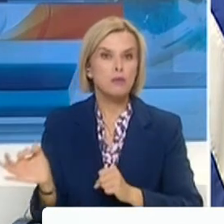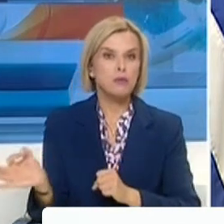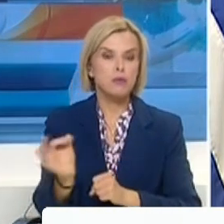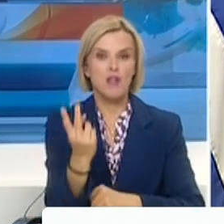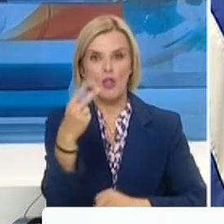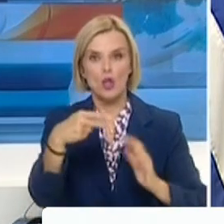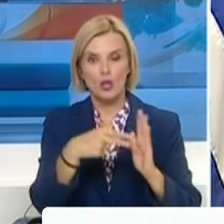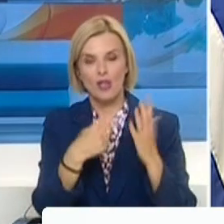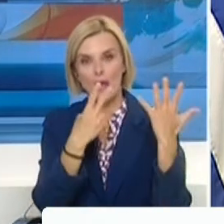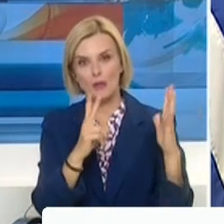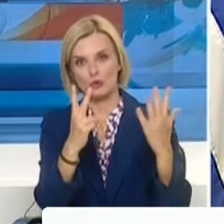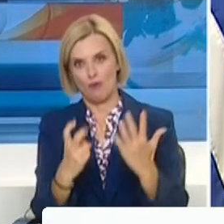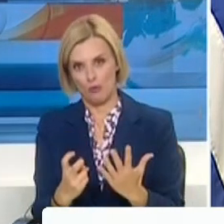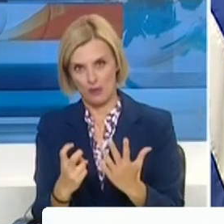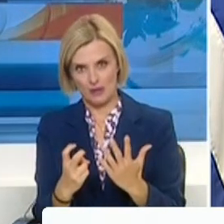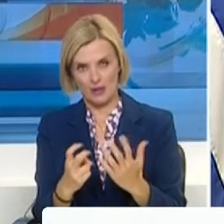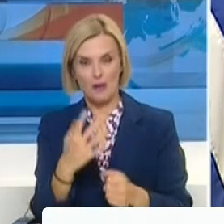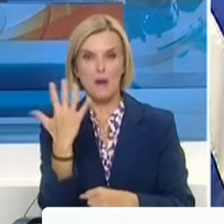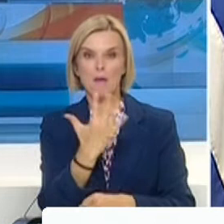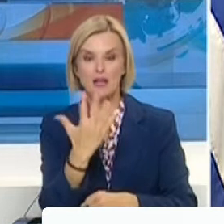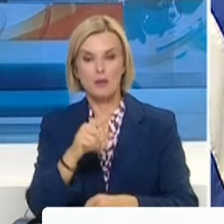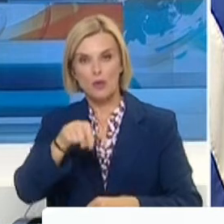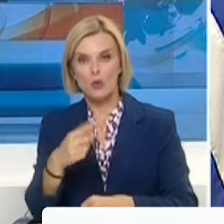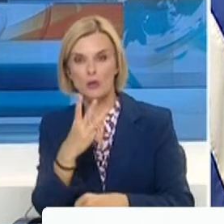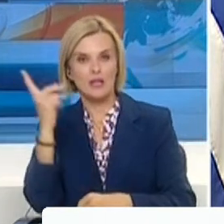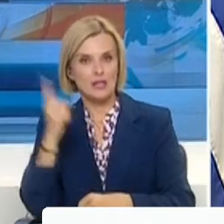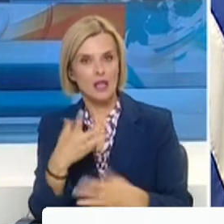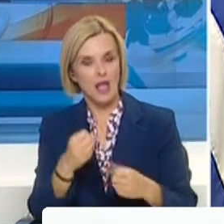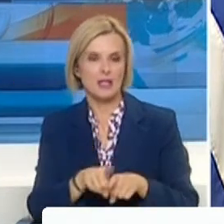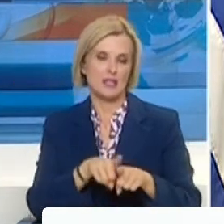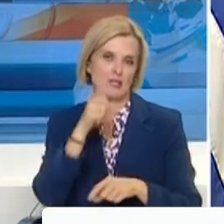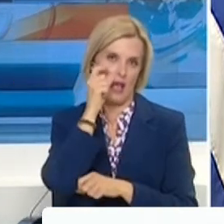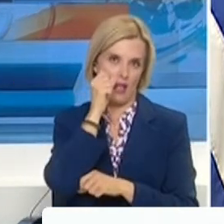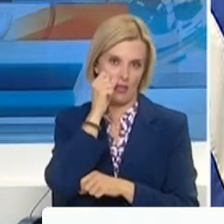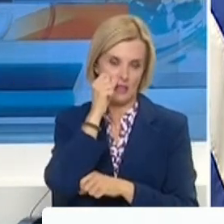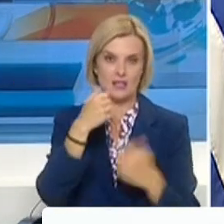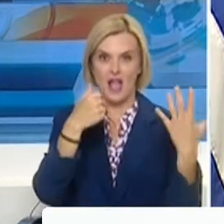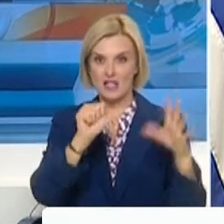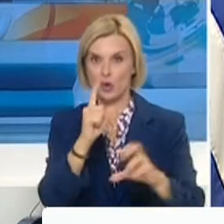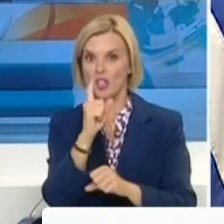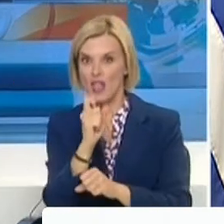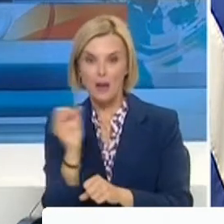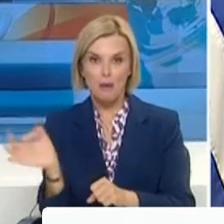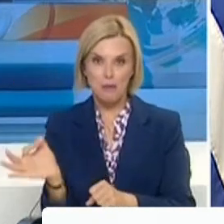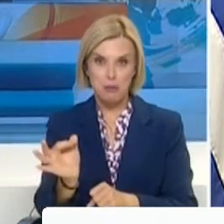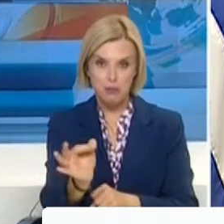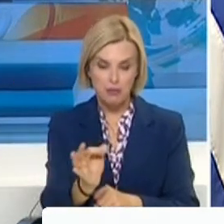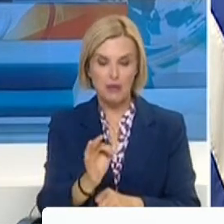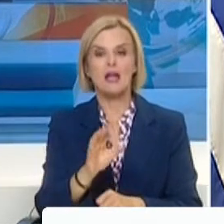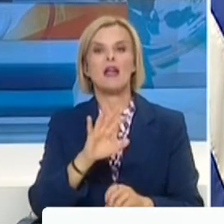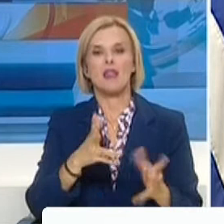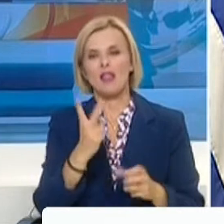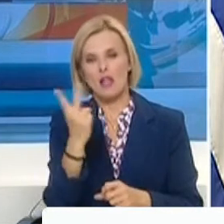είναι 2.770. Το 55,3% αφορά άνδρες. 610, δηλαδή το